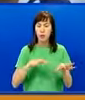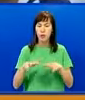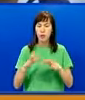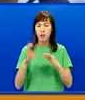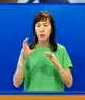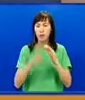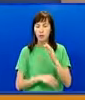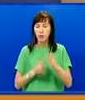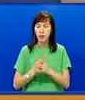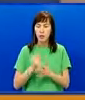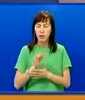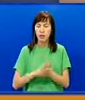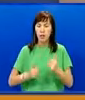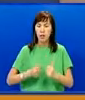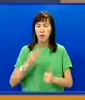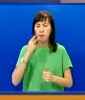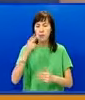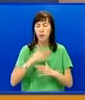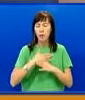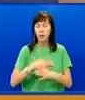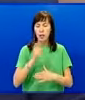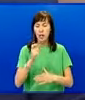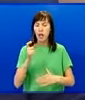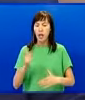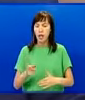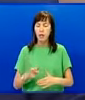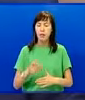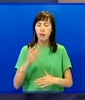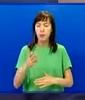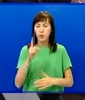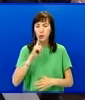дейін жалғасады. Мәрттік танытып көмектесемін дегендер болса, орайлы сәт.